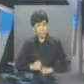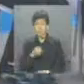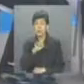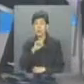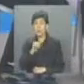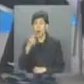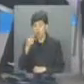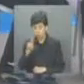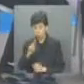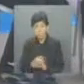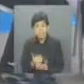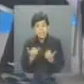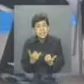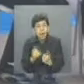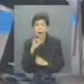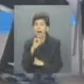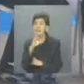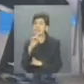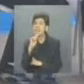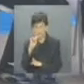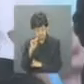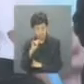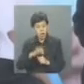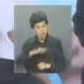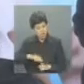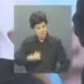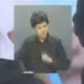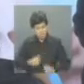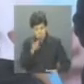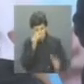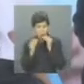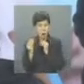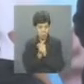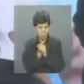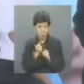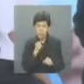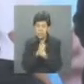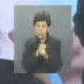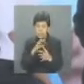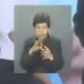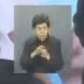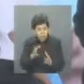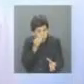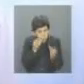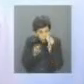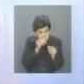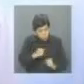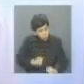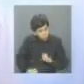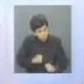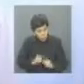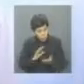าICT เป็นเครื่องมือที่เข้าถึงเด็กได้รวดเร็วมากรวมถึงเป็นจุดเปลี่ยนของการเรียนรู้ของเยาวชนในยุคปัจ